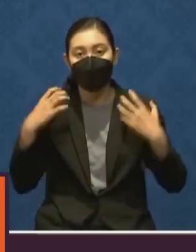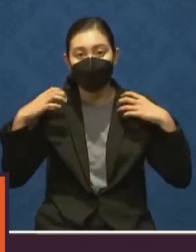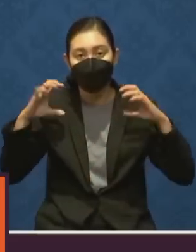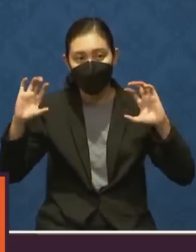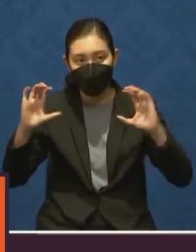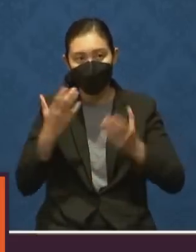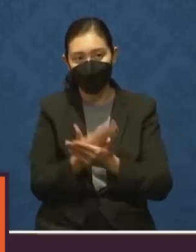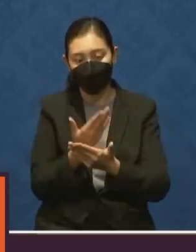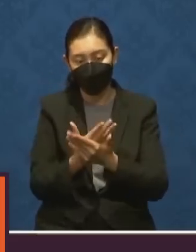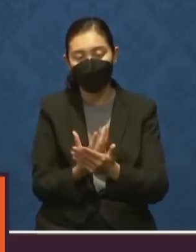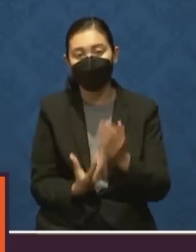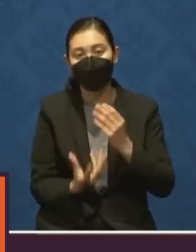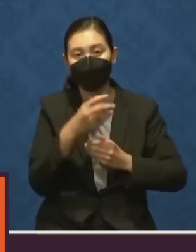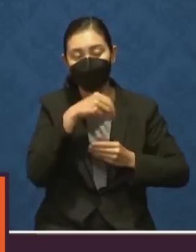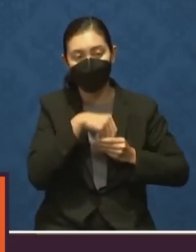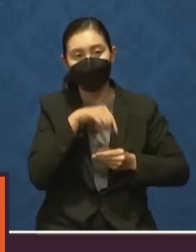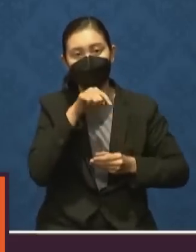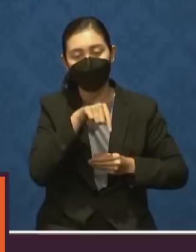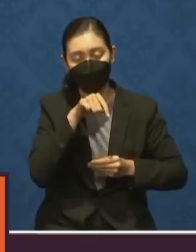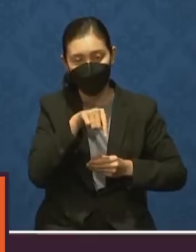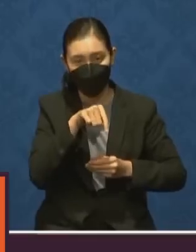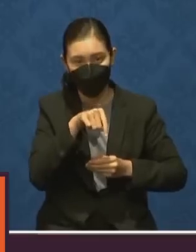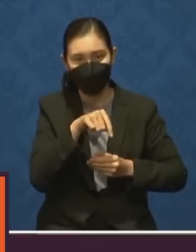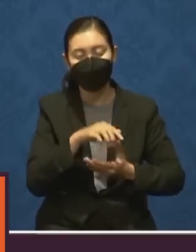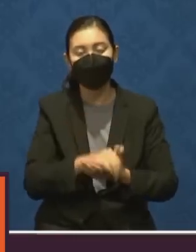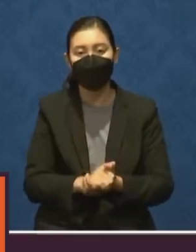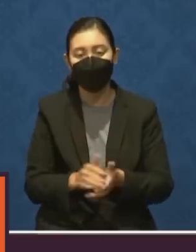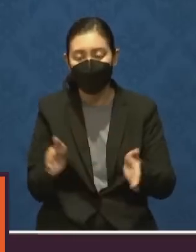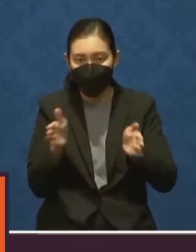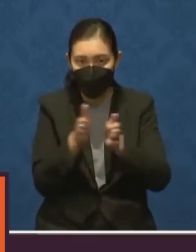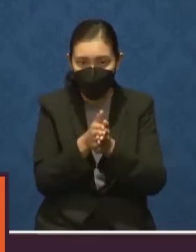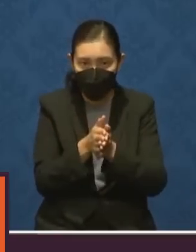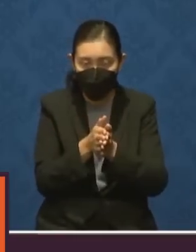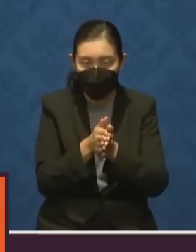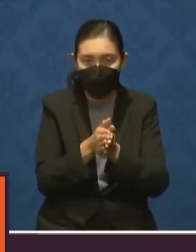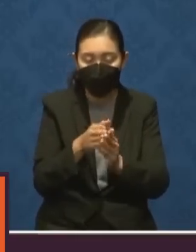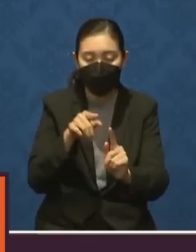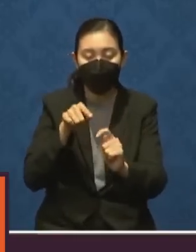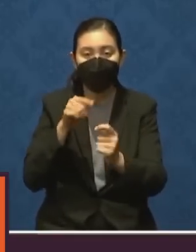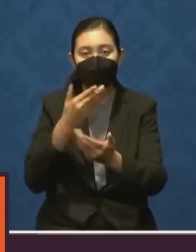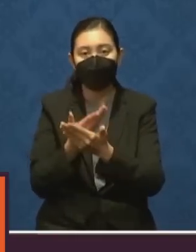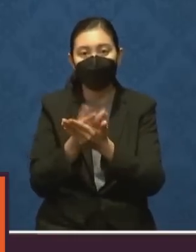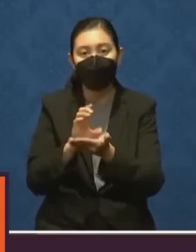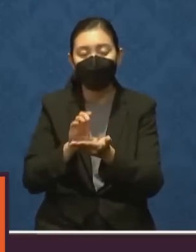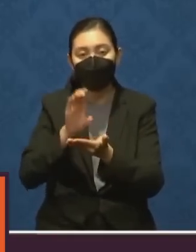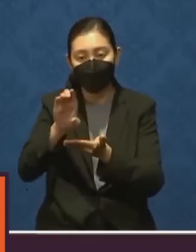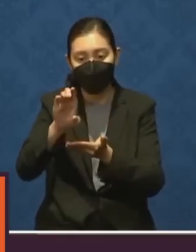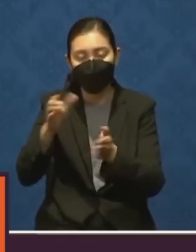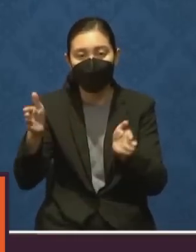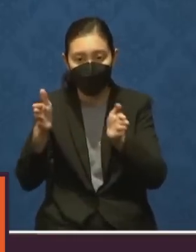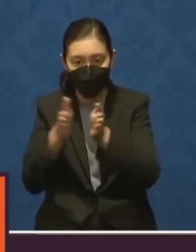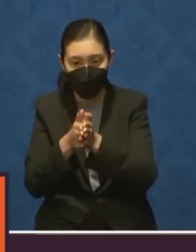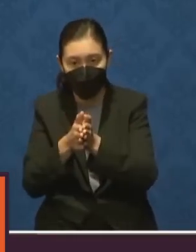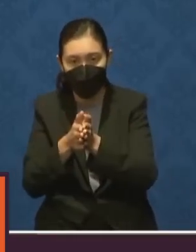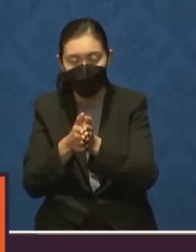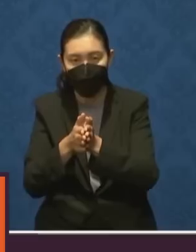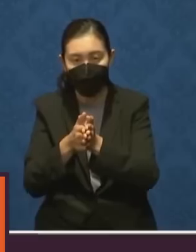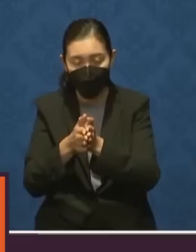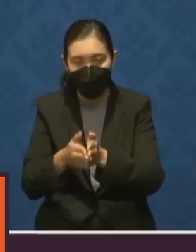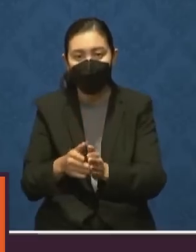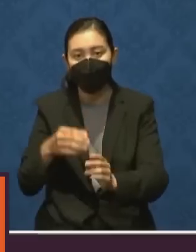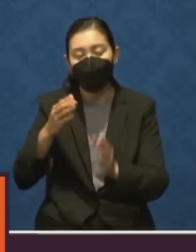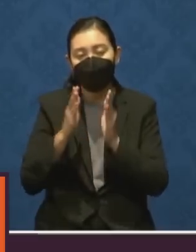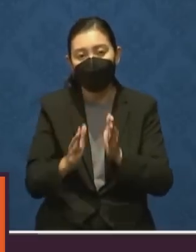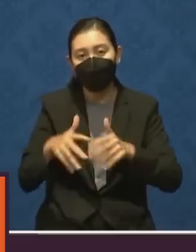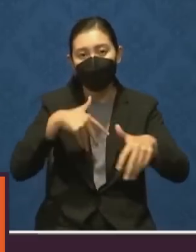มารวมเป็ตนทนโคลงสรางพลังงานแล้วกมาคดค่ไฟกับประชาชนปี นึผมรรวมมาขา AP